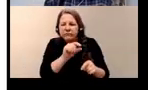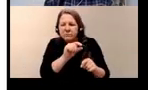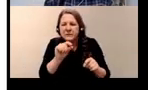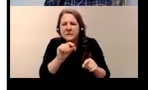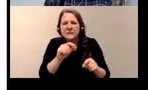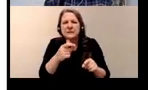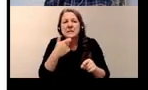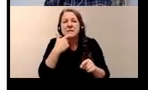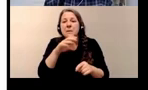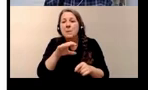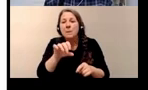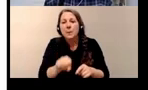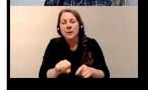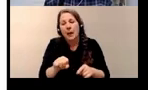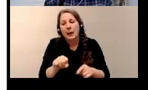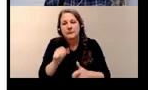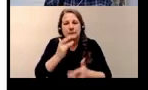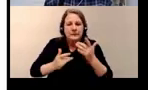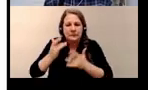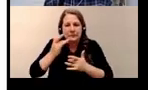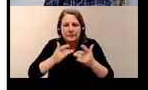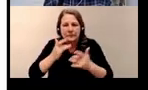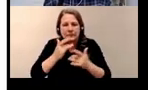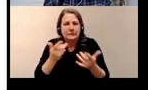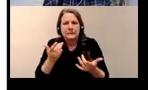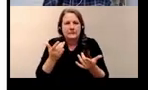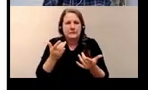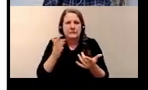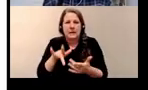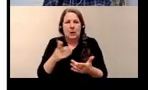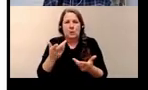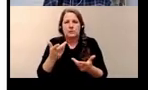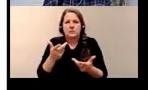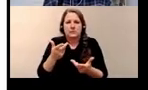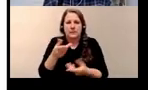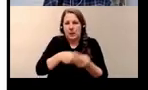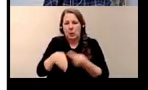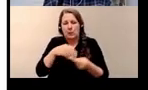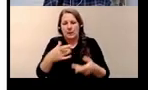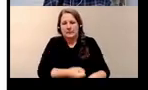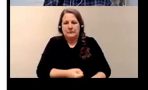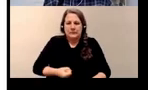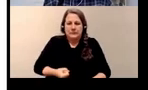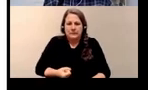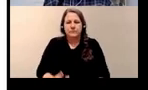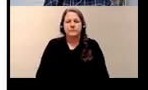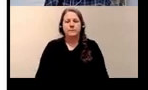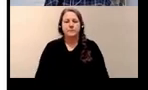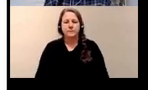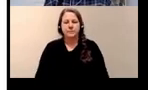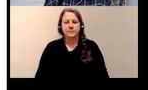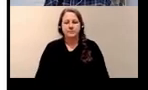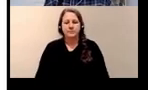cette boutique, visiblement, on doit s'en séparer parce que ça ne tourne pas bien économiquement, et que cette diversité des lieux,